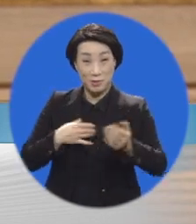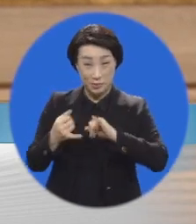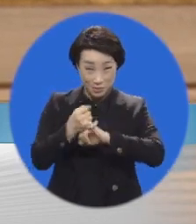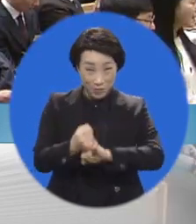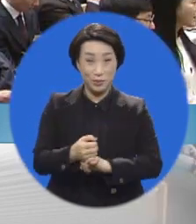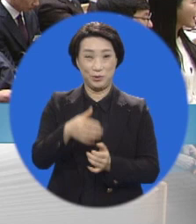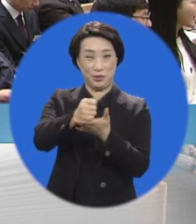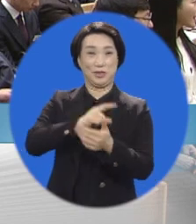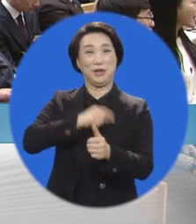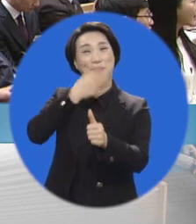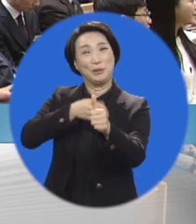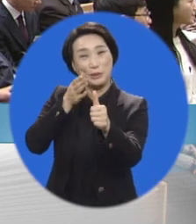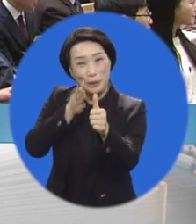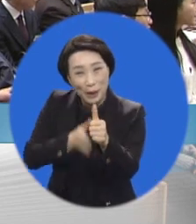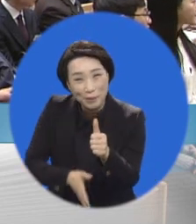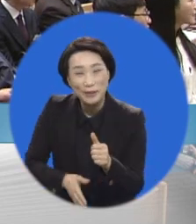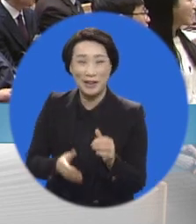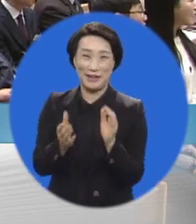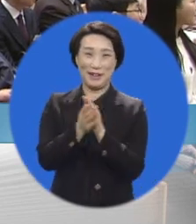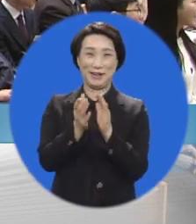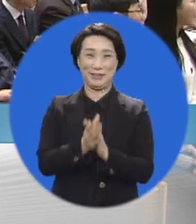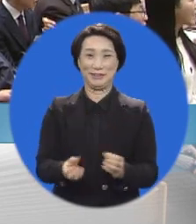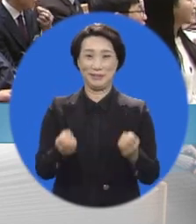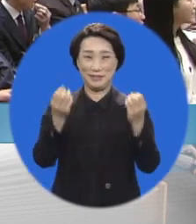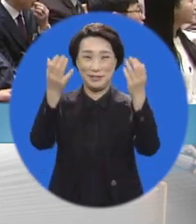이름으로 축원합니다. 할렐루야.